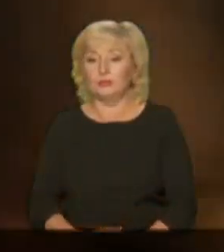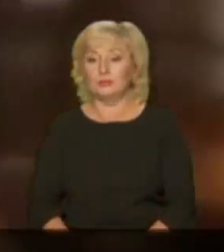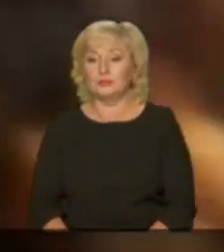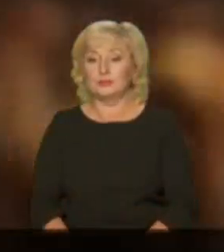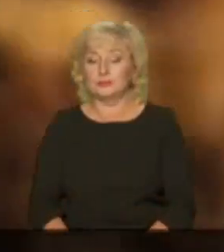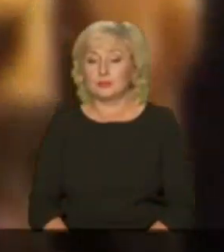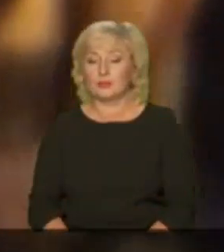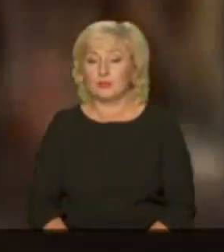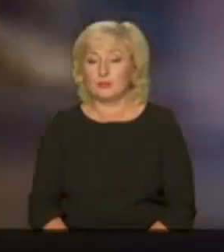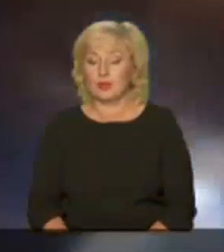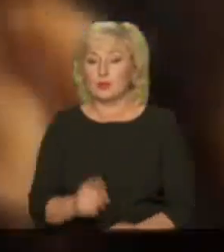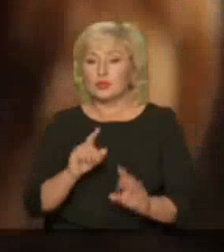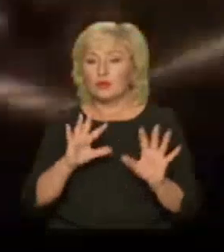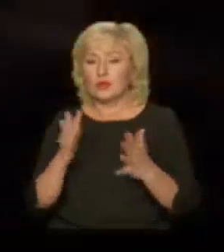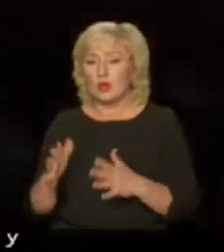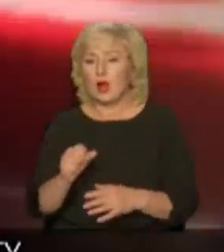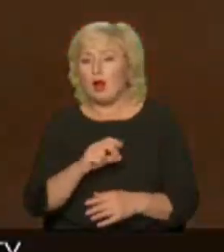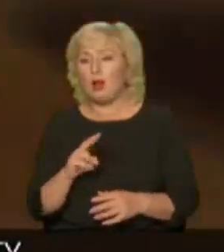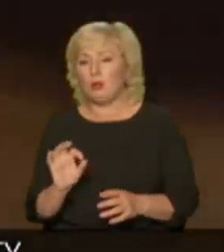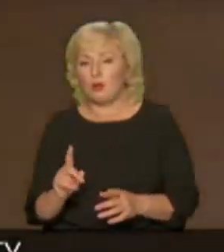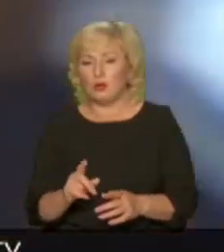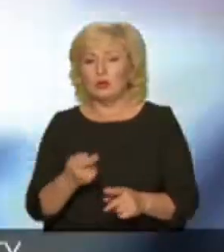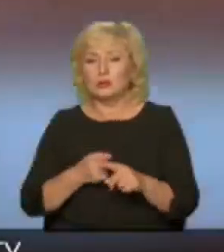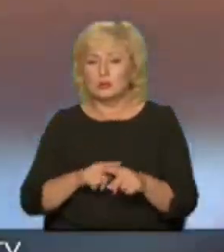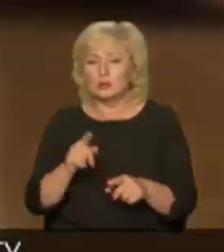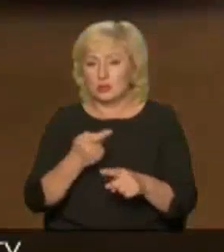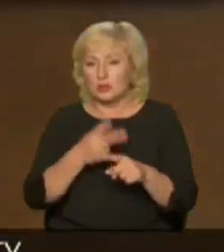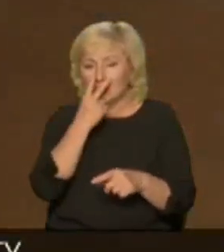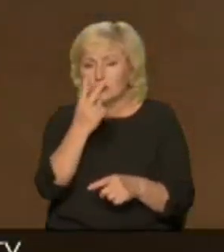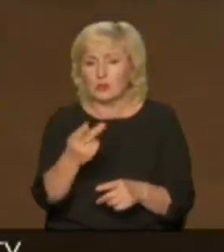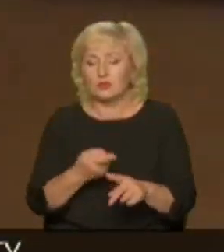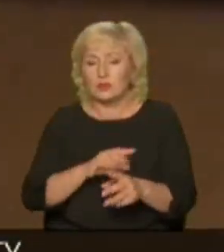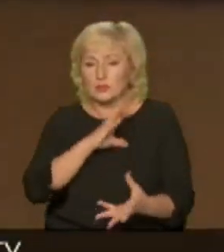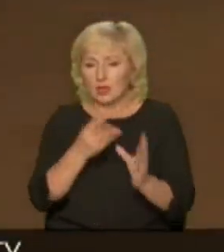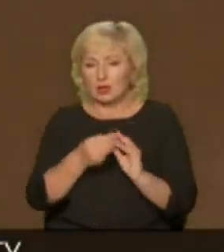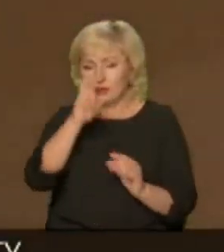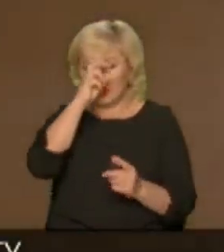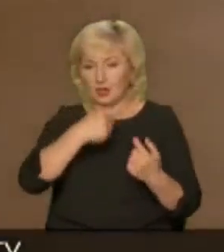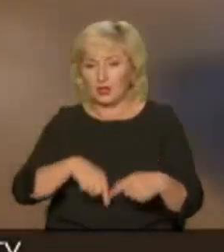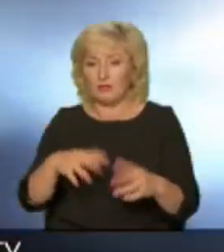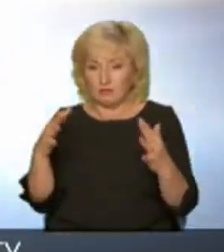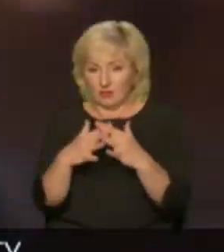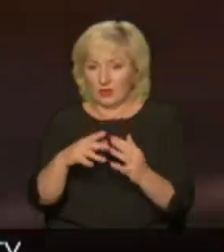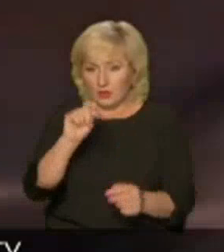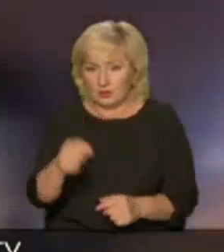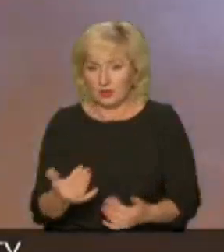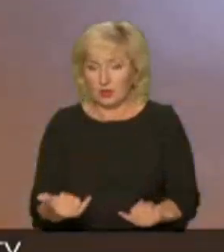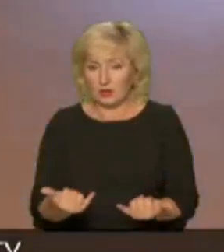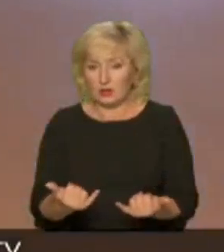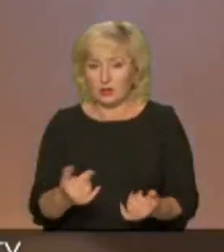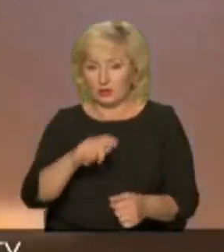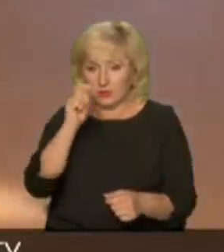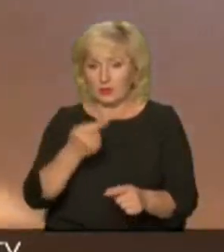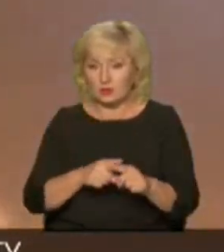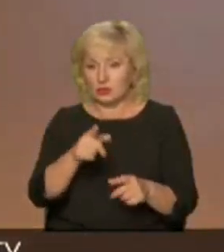подивитись. Це що відбувається, алло? Це що зараз відбувається взагалі в країні? Війна йде! Це що за